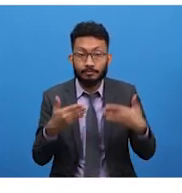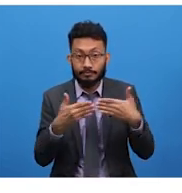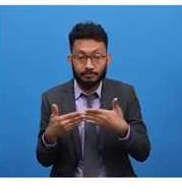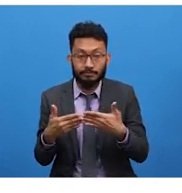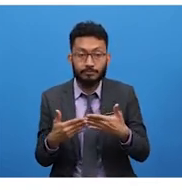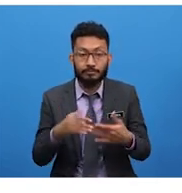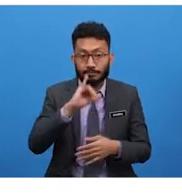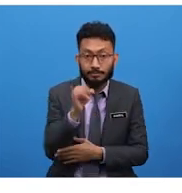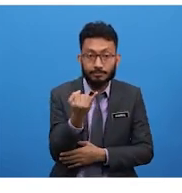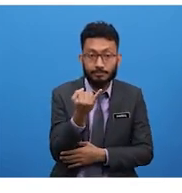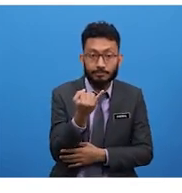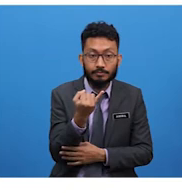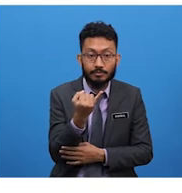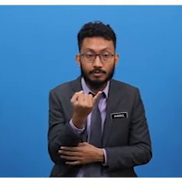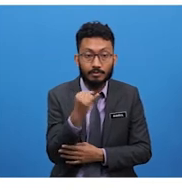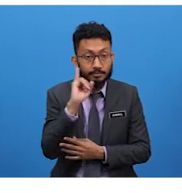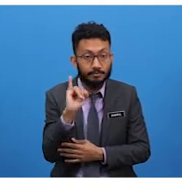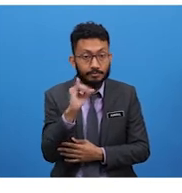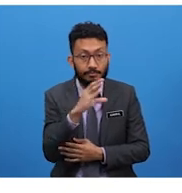Sambungkan titik J, titik I dan titik K.